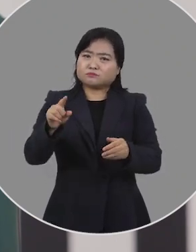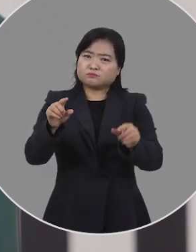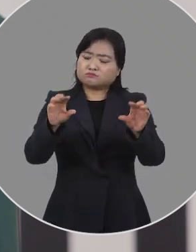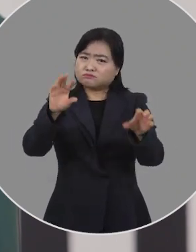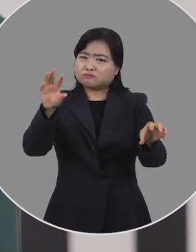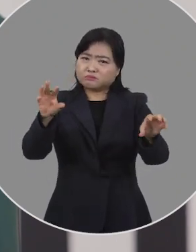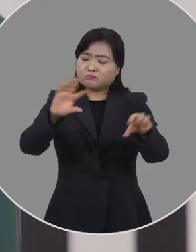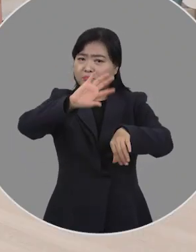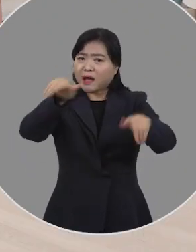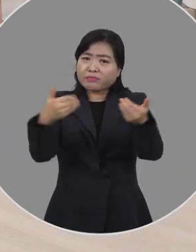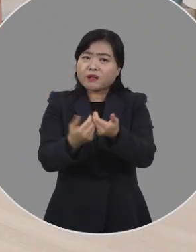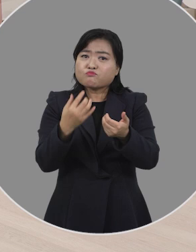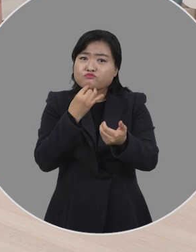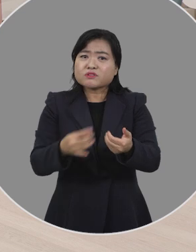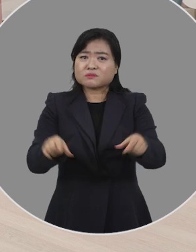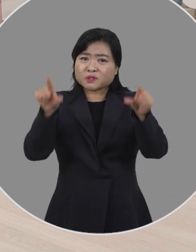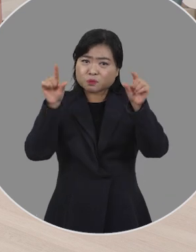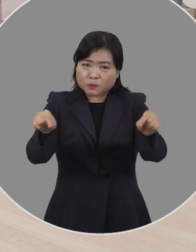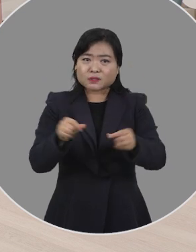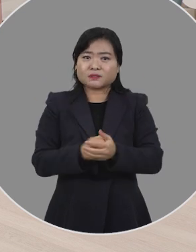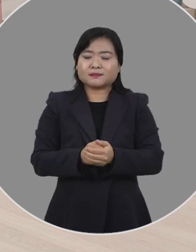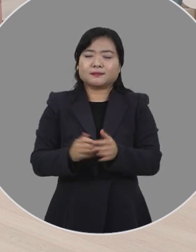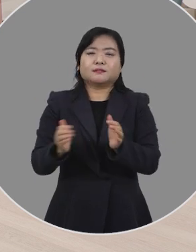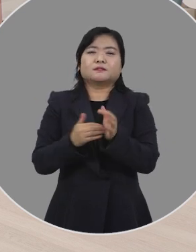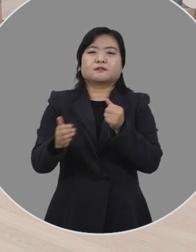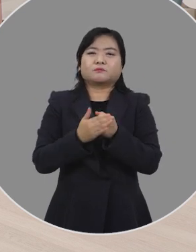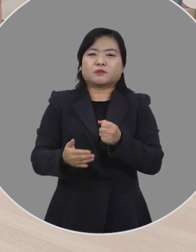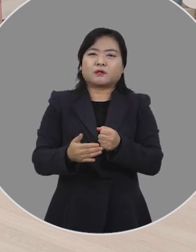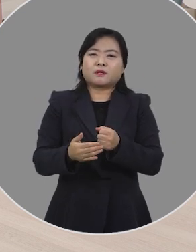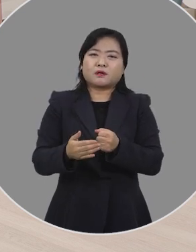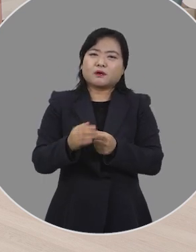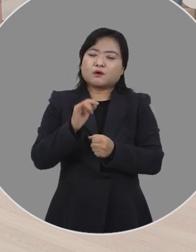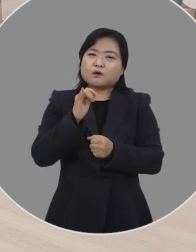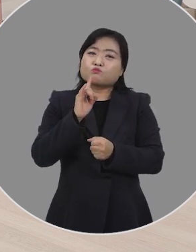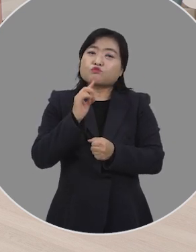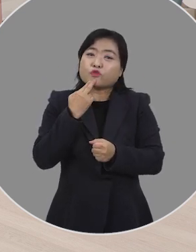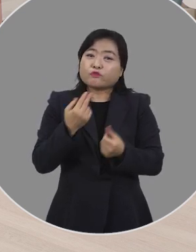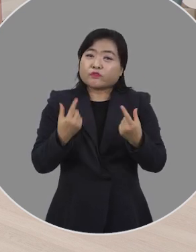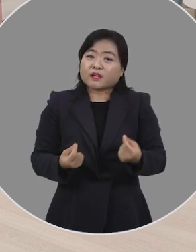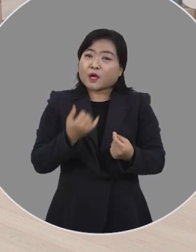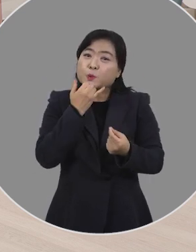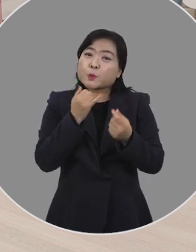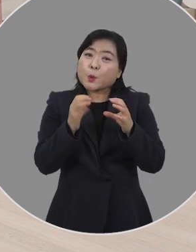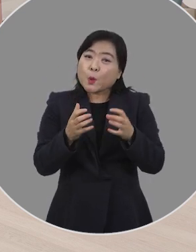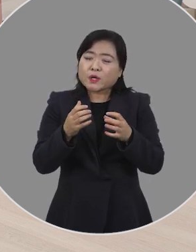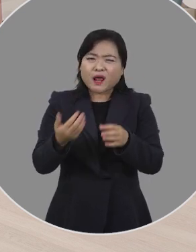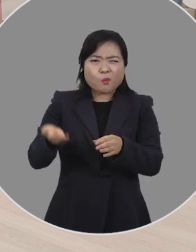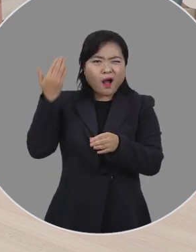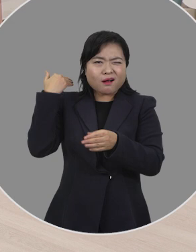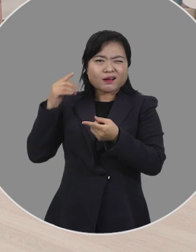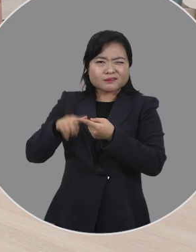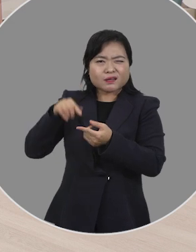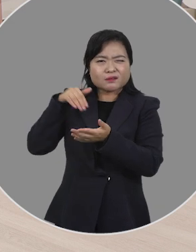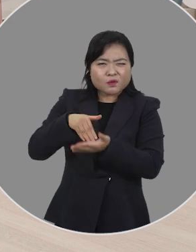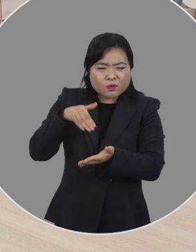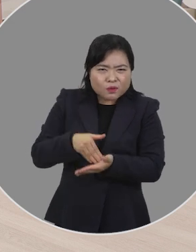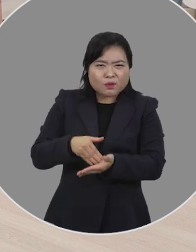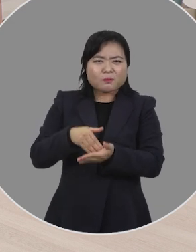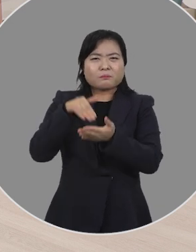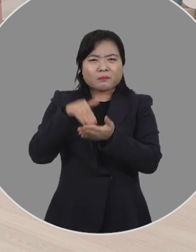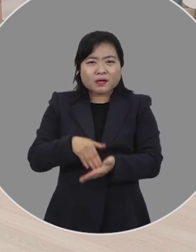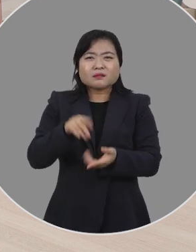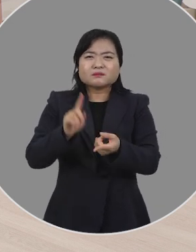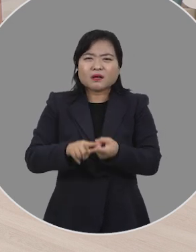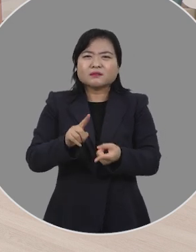뒤집혀진 형태이지만. 그래서 물론 이렇게 독일의 과거 청산을 이렇게 폄하할 수는 없어요. 굉장히 배울 게